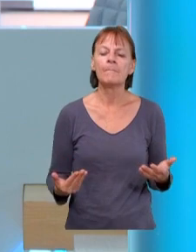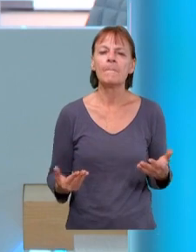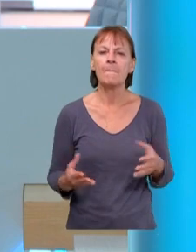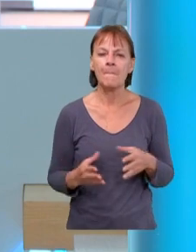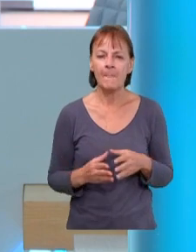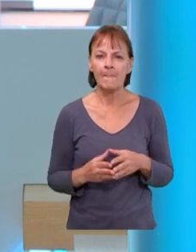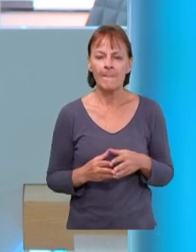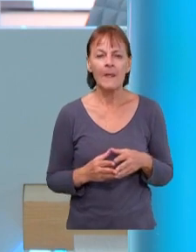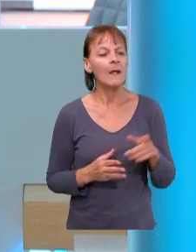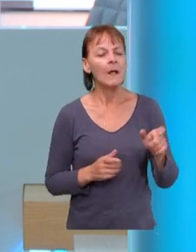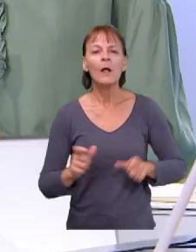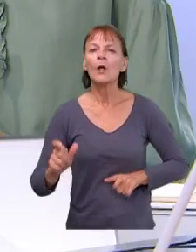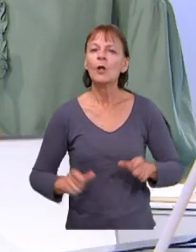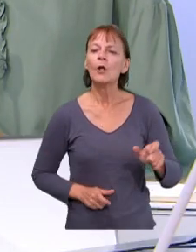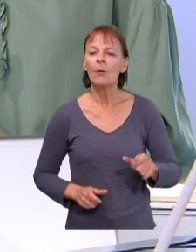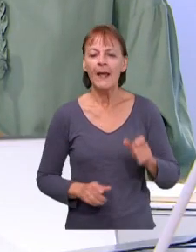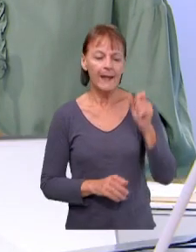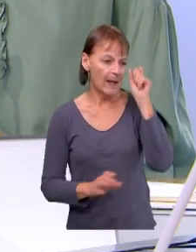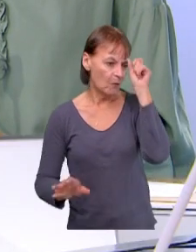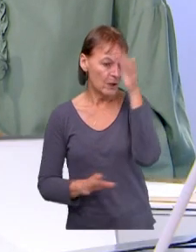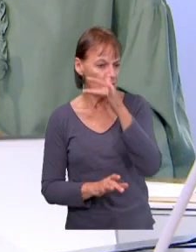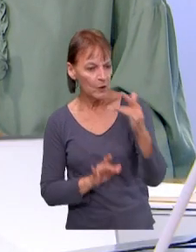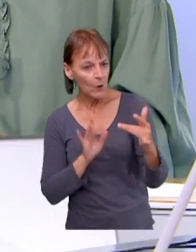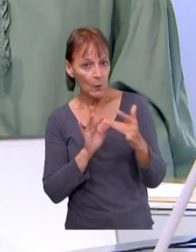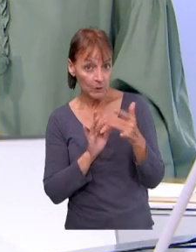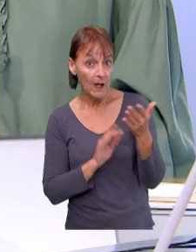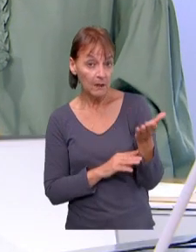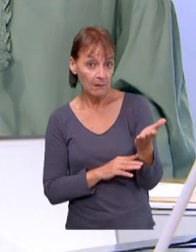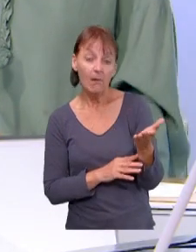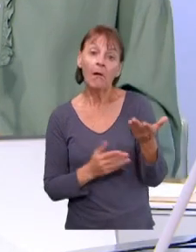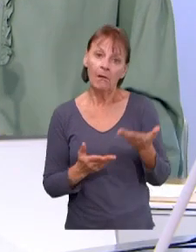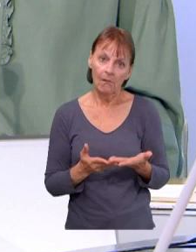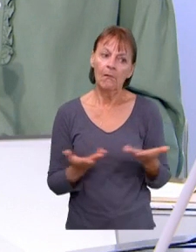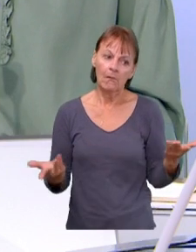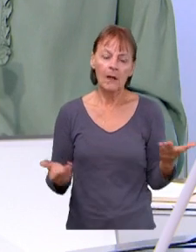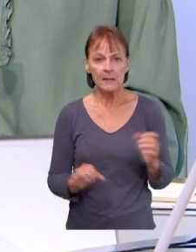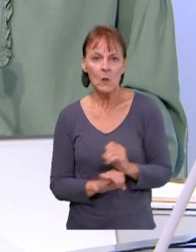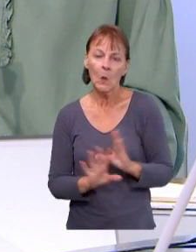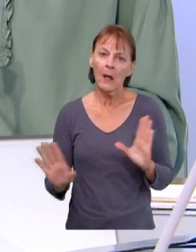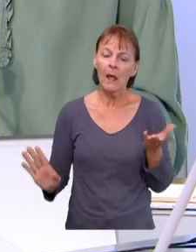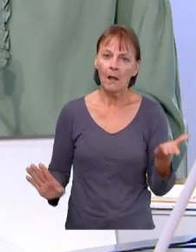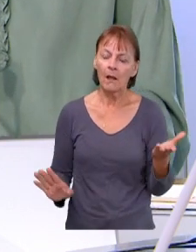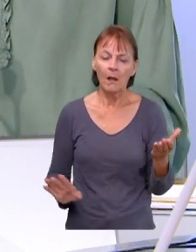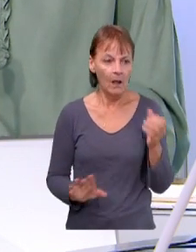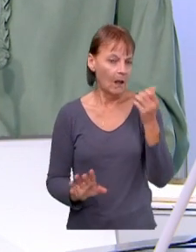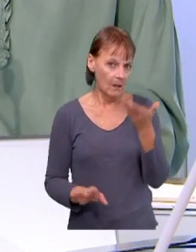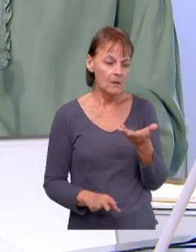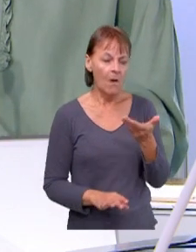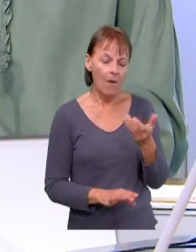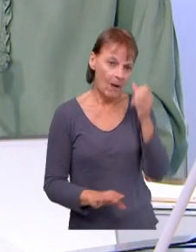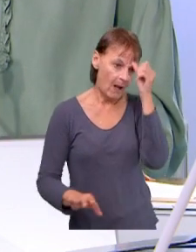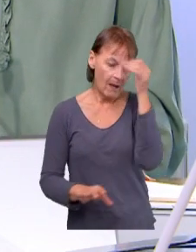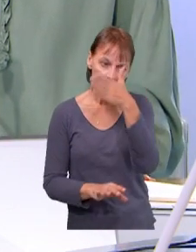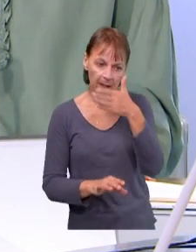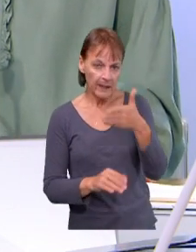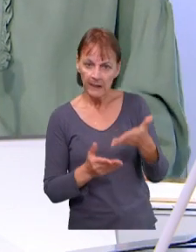Et on retrouve Franck Genozo en direct de Washington. Bonsoir Franck, le message est très clair. Ce soir, les États-Unis apportent un soutien sans faille